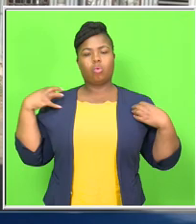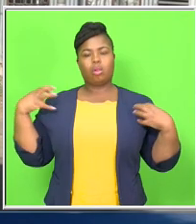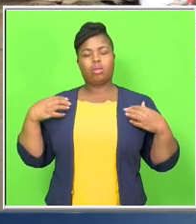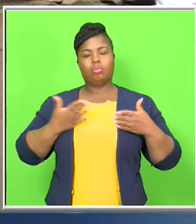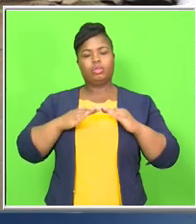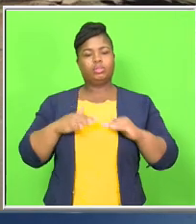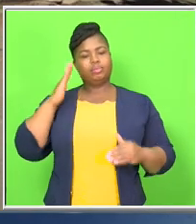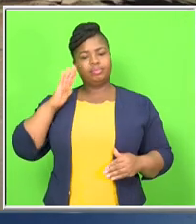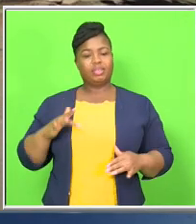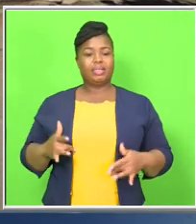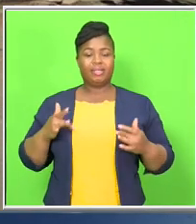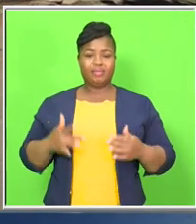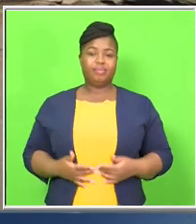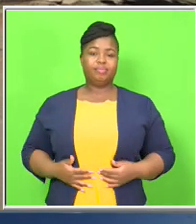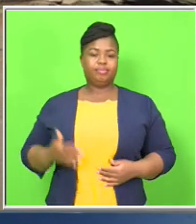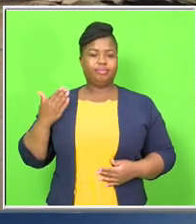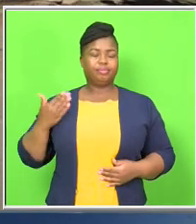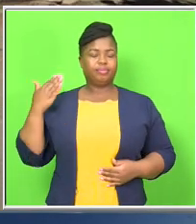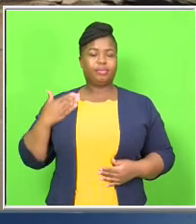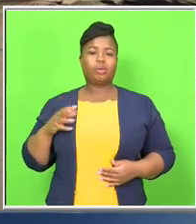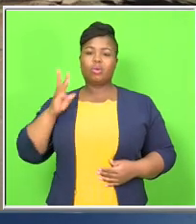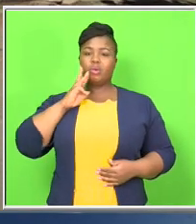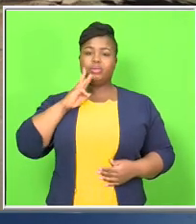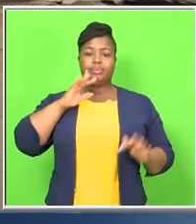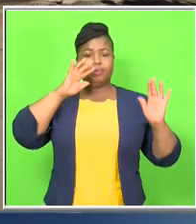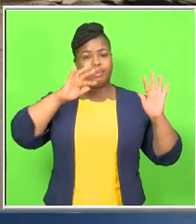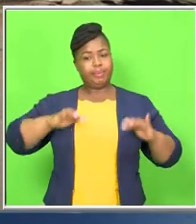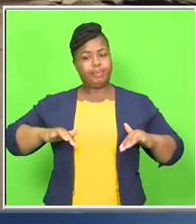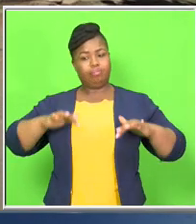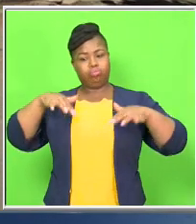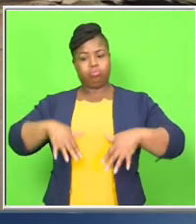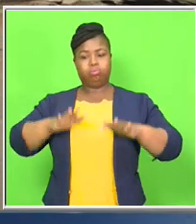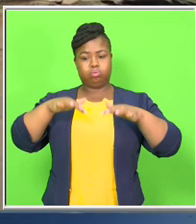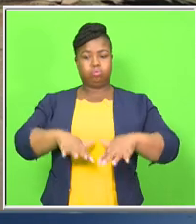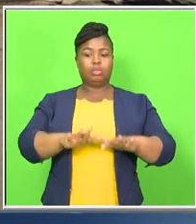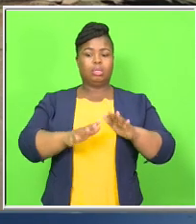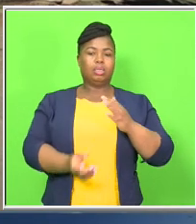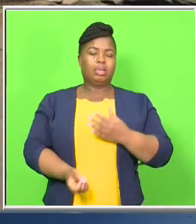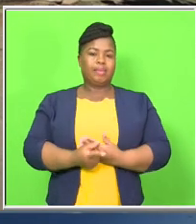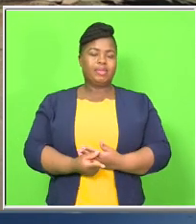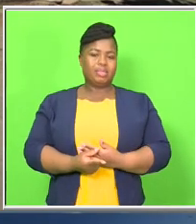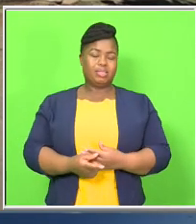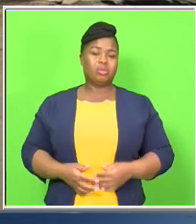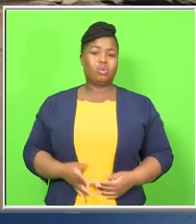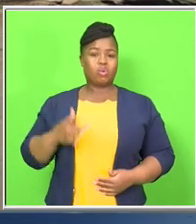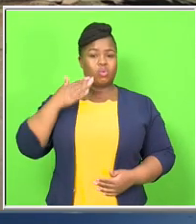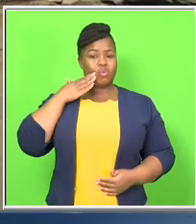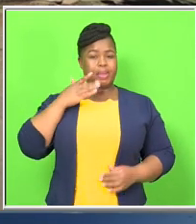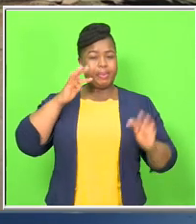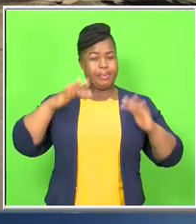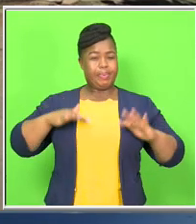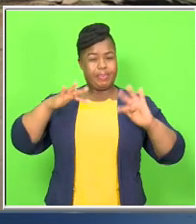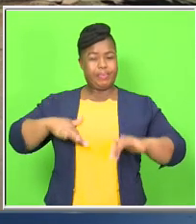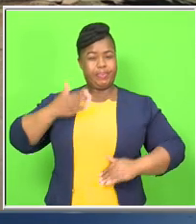seksuali ni Sige sani nkinga ye kukula Laina is fine Masiba nyingi nkinga ye kukula